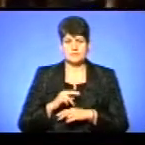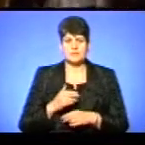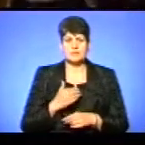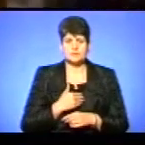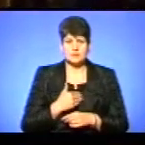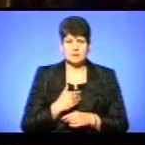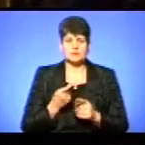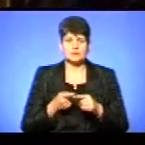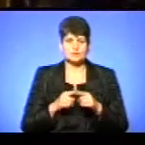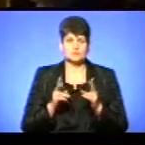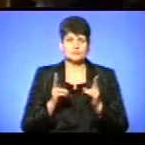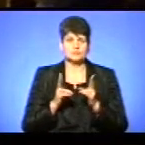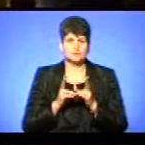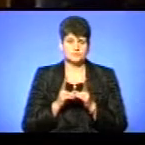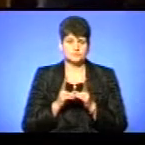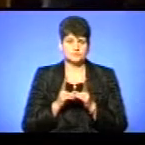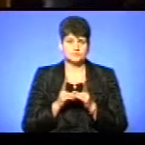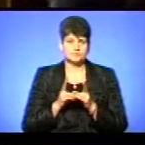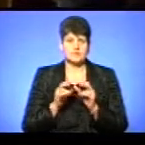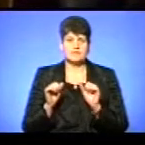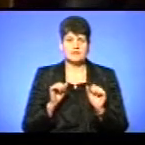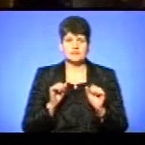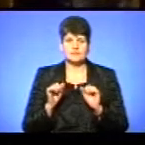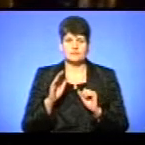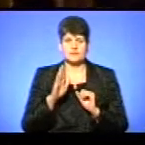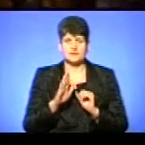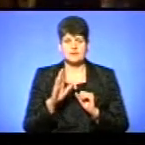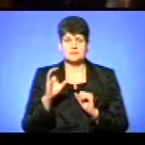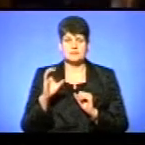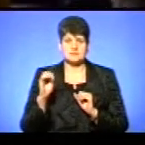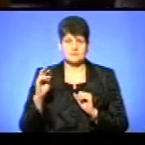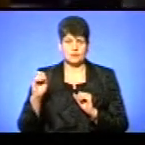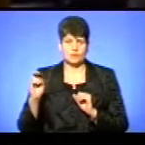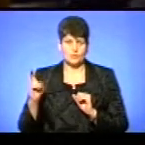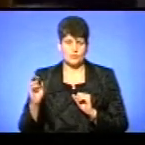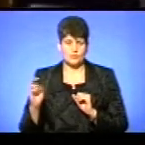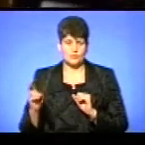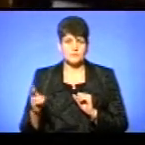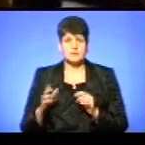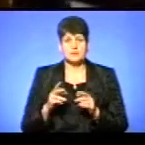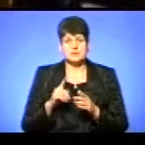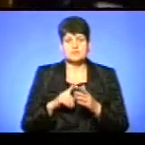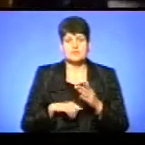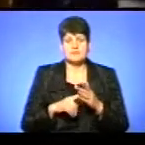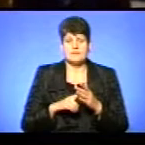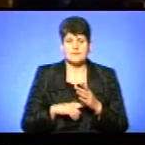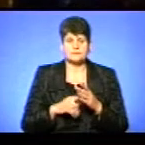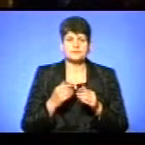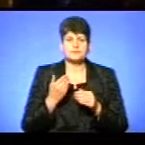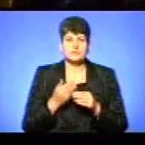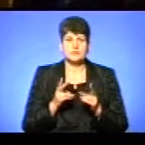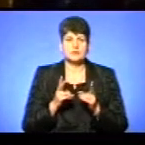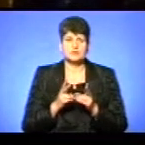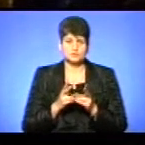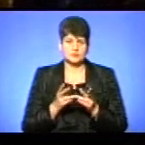Ініціювали зустріч з владикою Василем Семенюком. Ми сподіваємося від тих